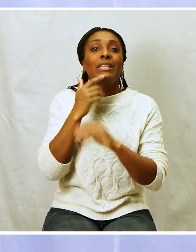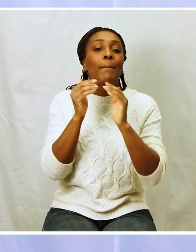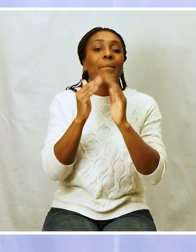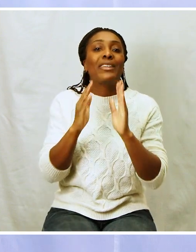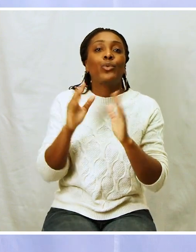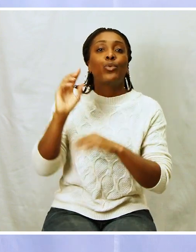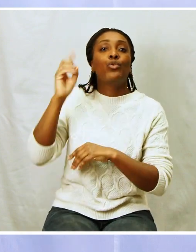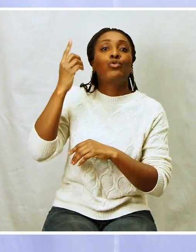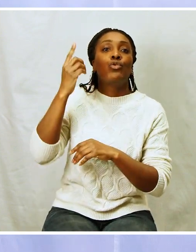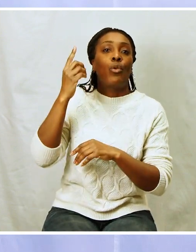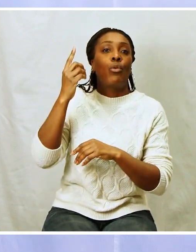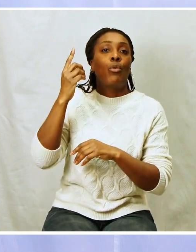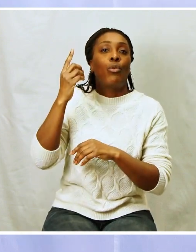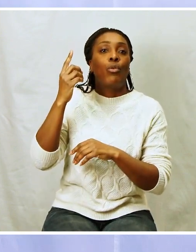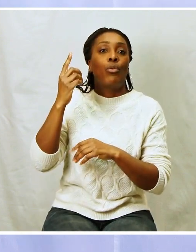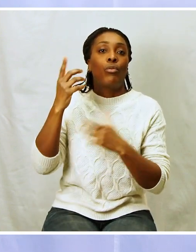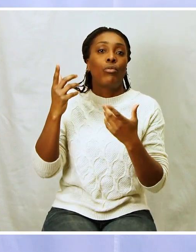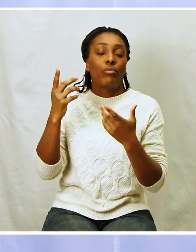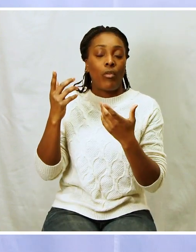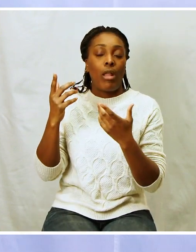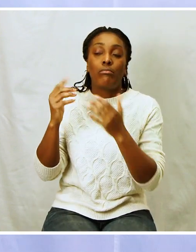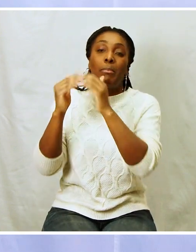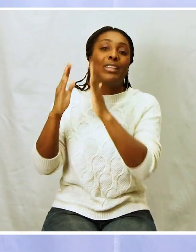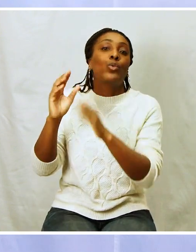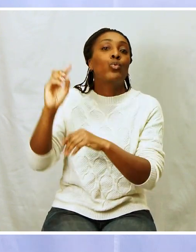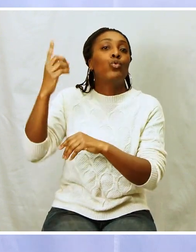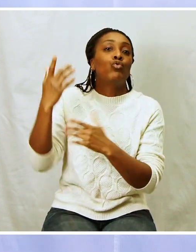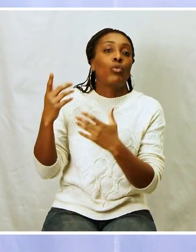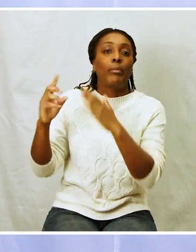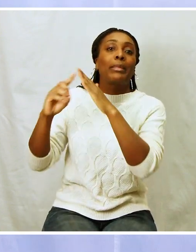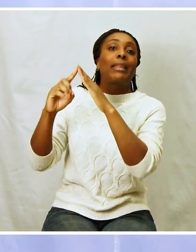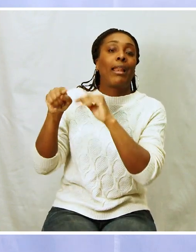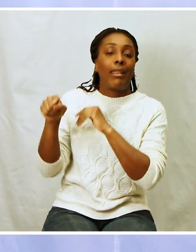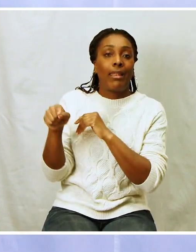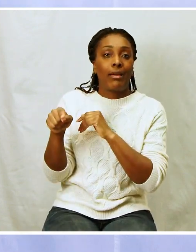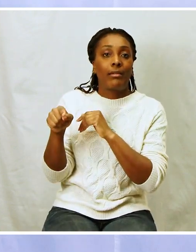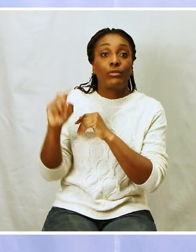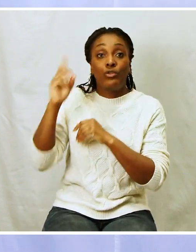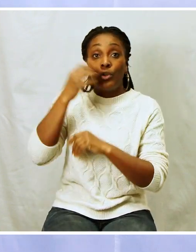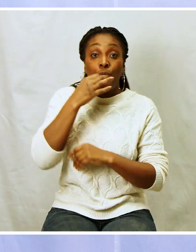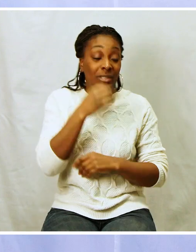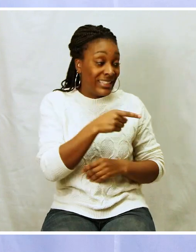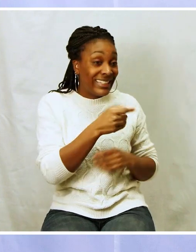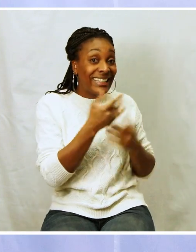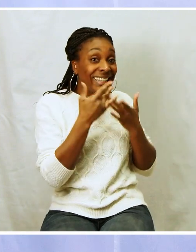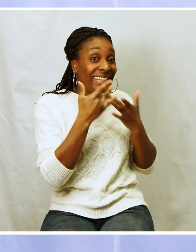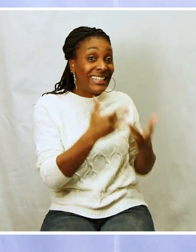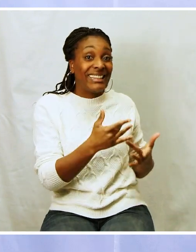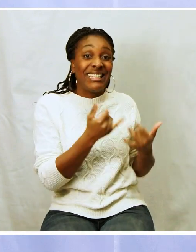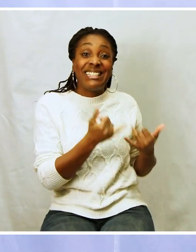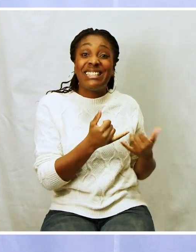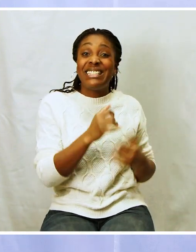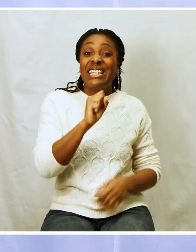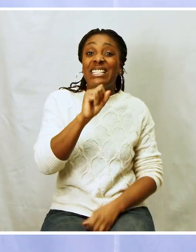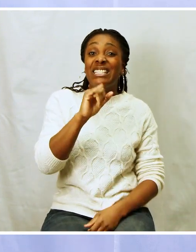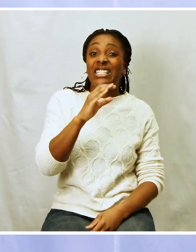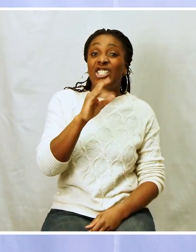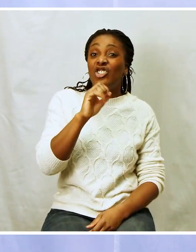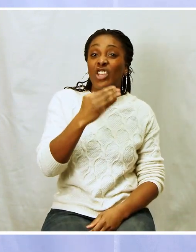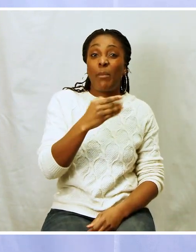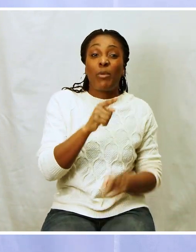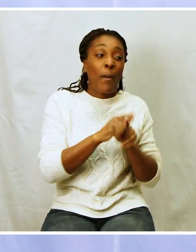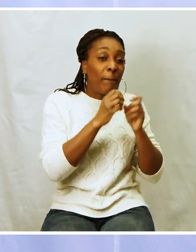maison de Dieu ou demeure de Dieu. C'est-à-dire qu'il lui dit, écoute, il faut que tu quittes cet endroit de Sichem, là, l'endroit où tu te